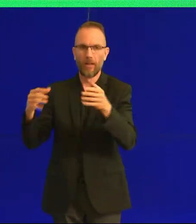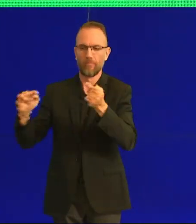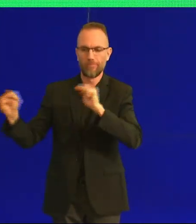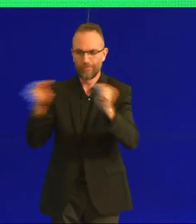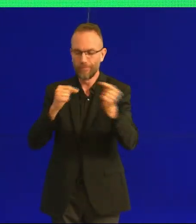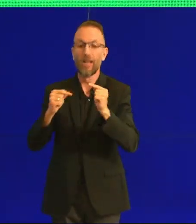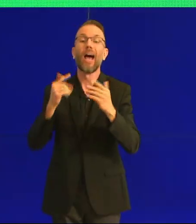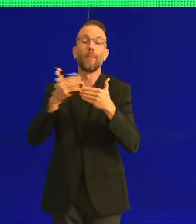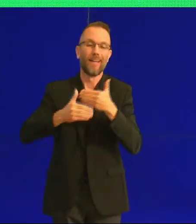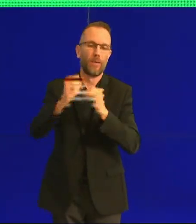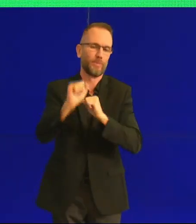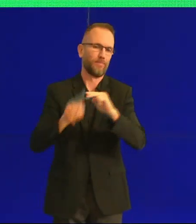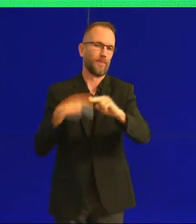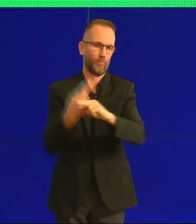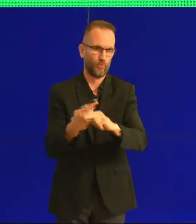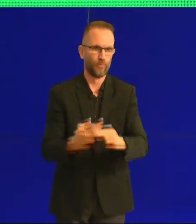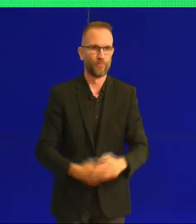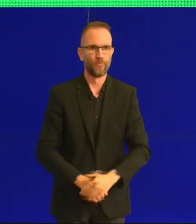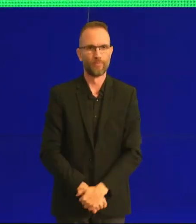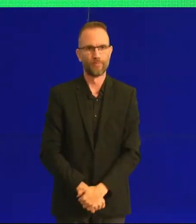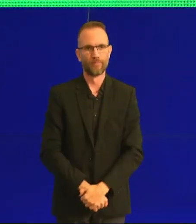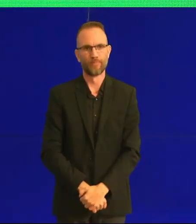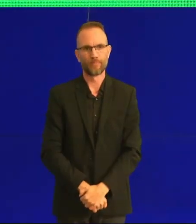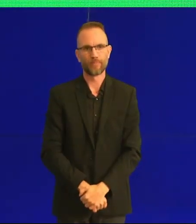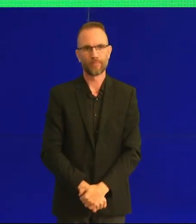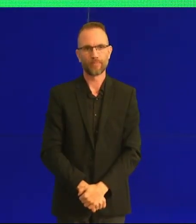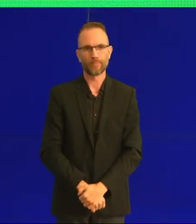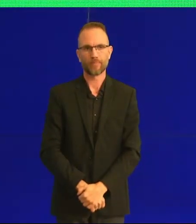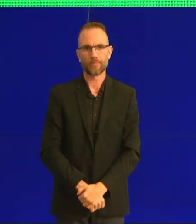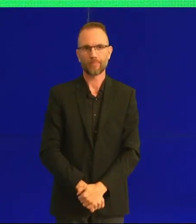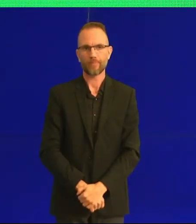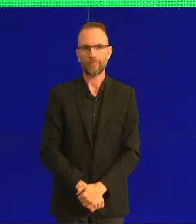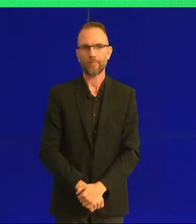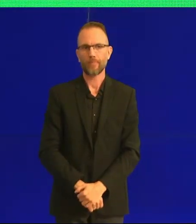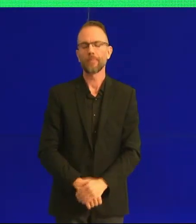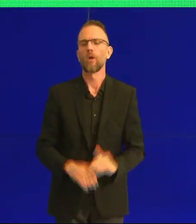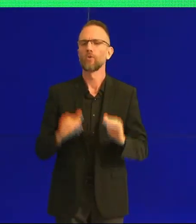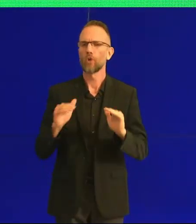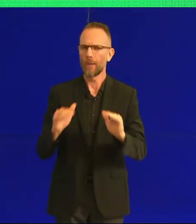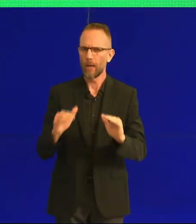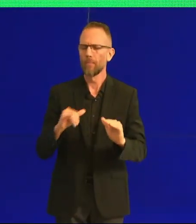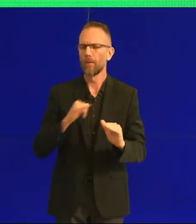néanmoins certaines questions vont être posées auxquelles voir répondre immédiatement